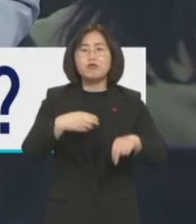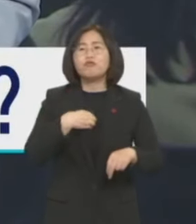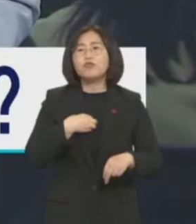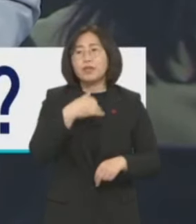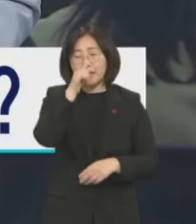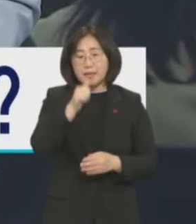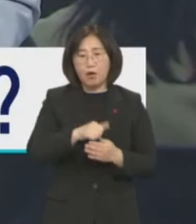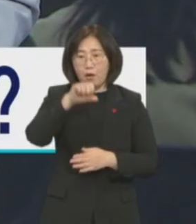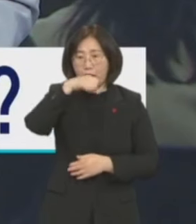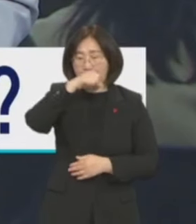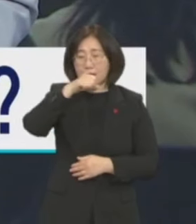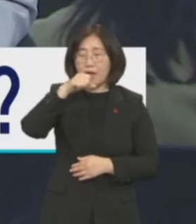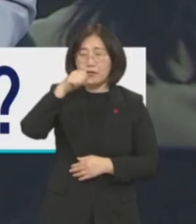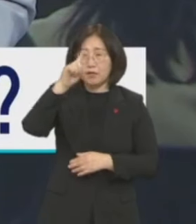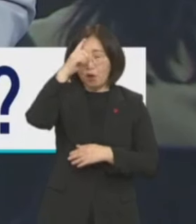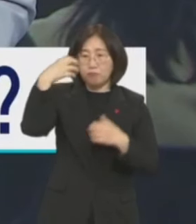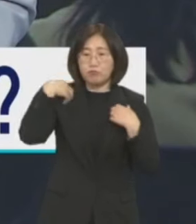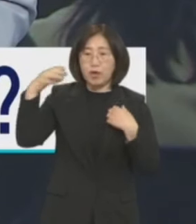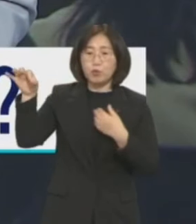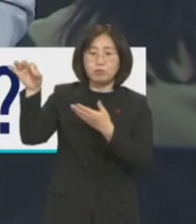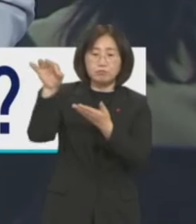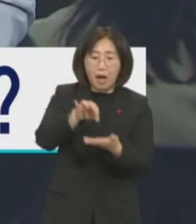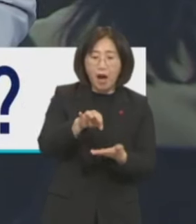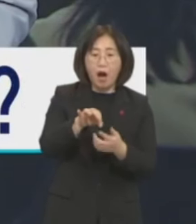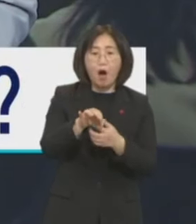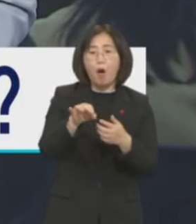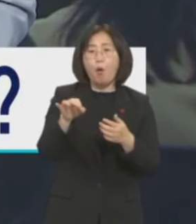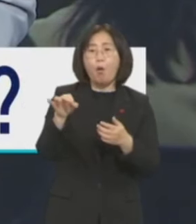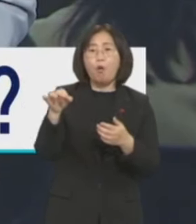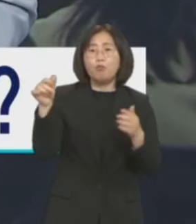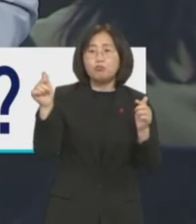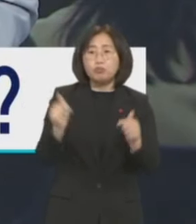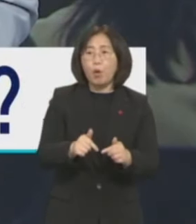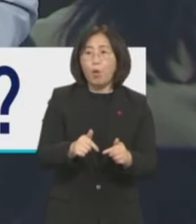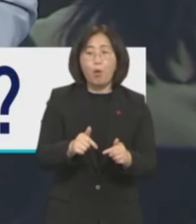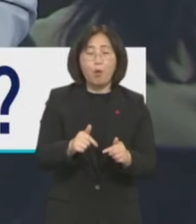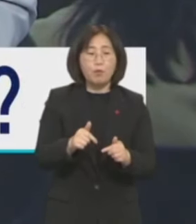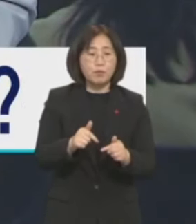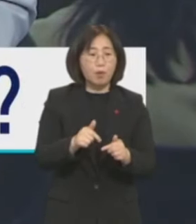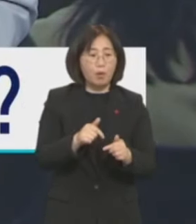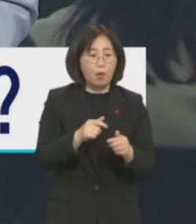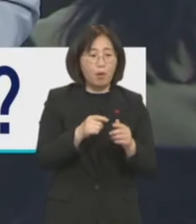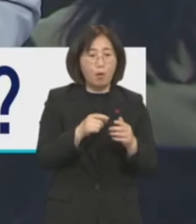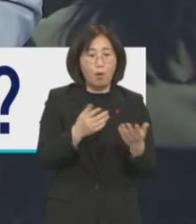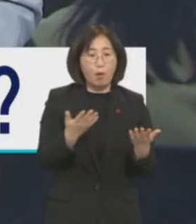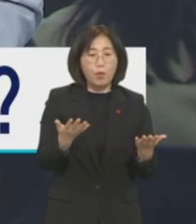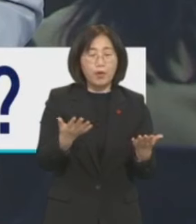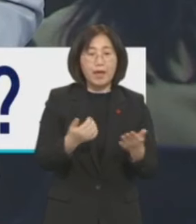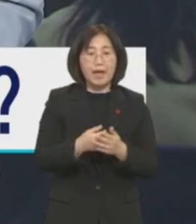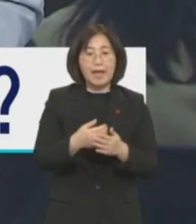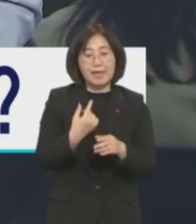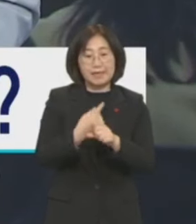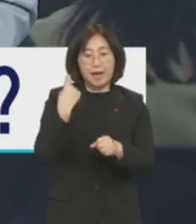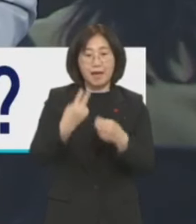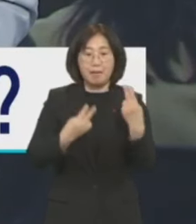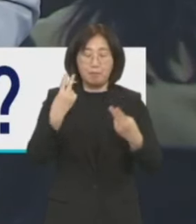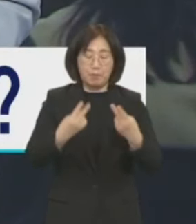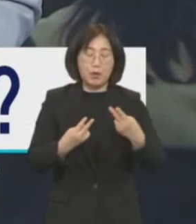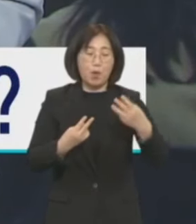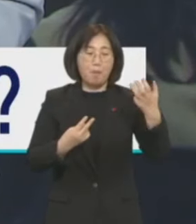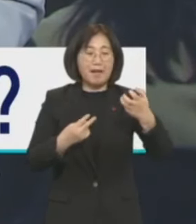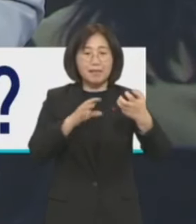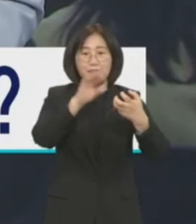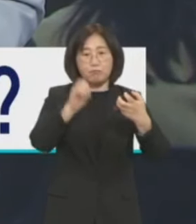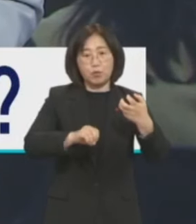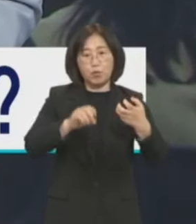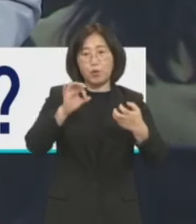삭감된 상황에서 긴축재정을 펼치고 있는 세종시가 지역화폐 여민전 예산을 지난해보다 80%나 삭감하면서